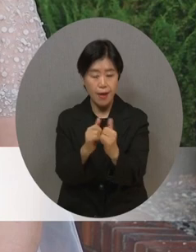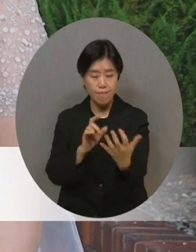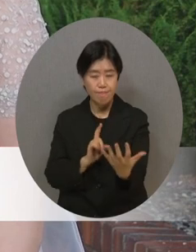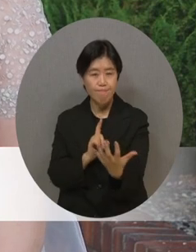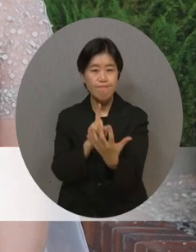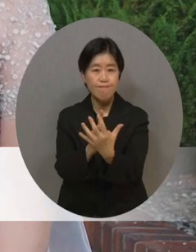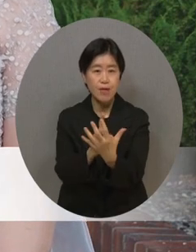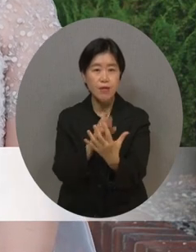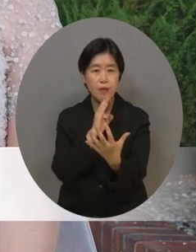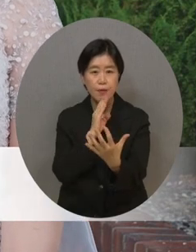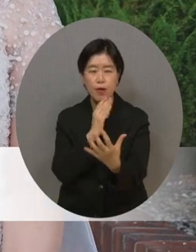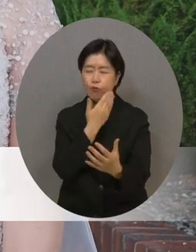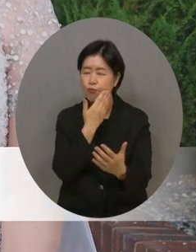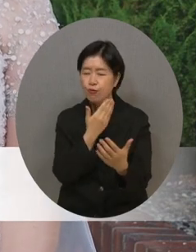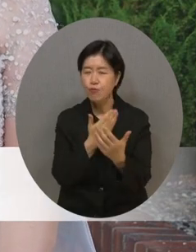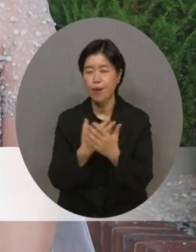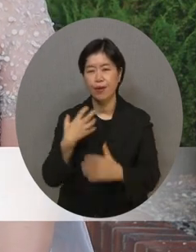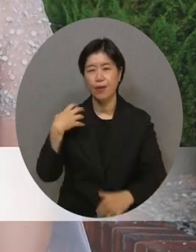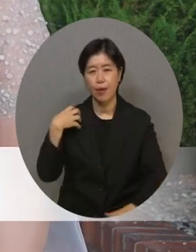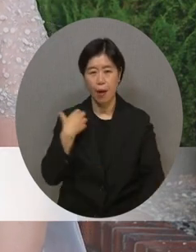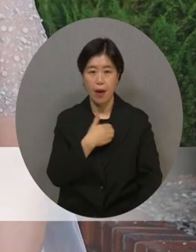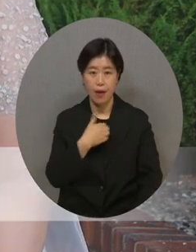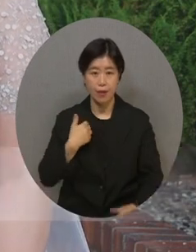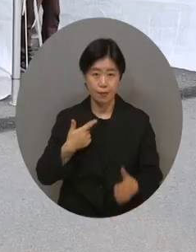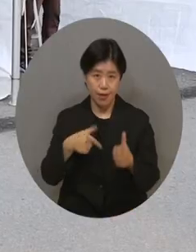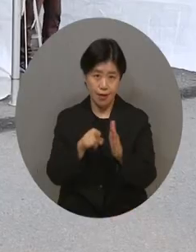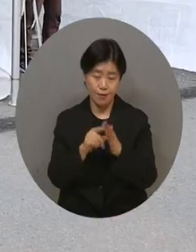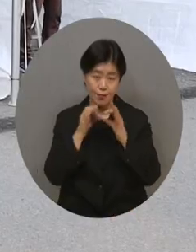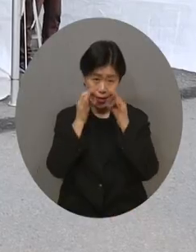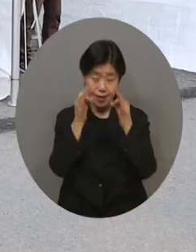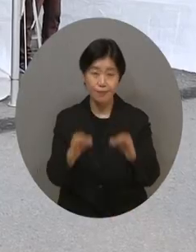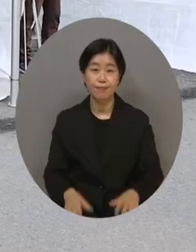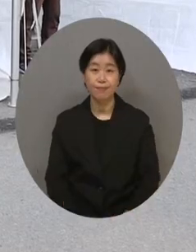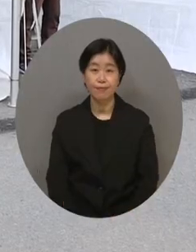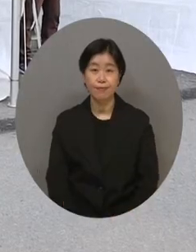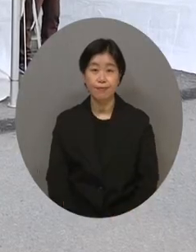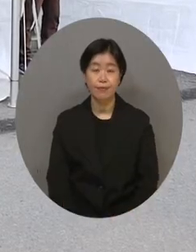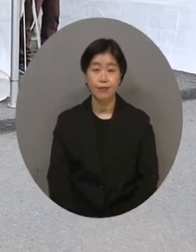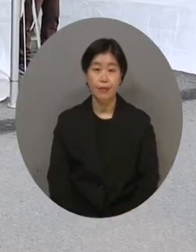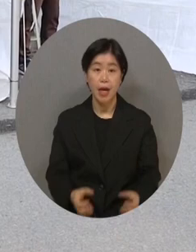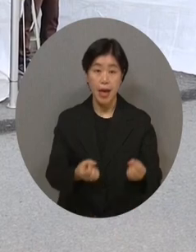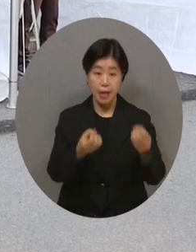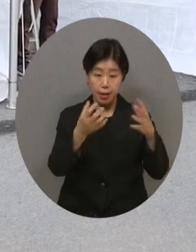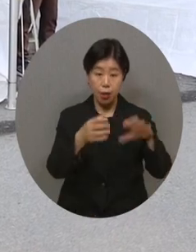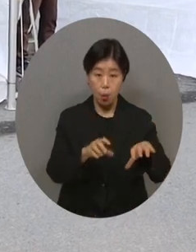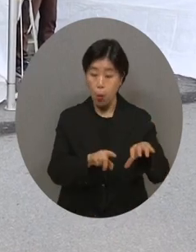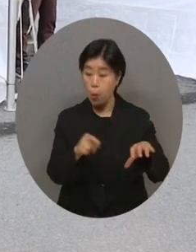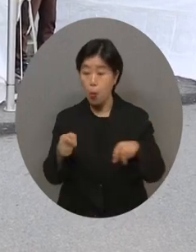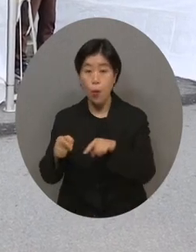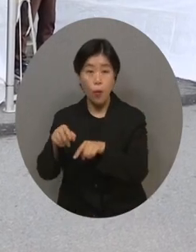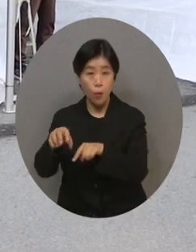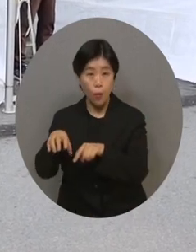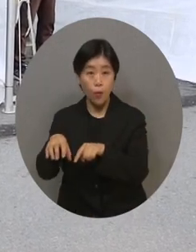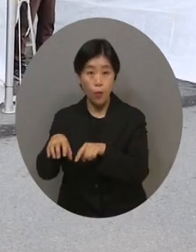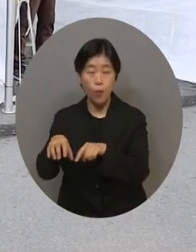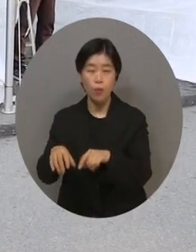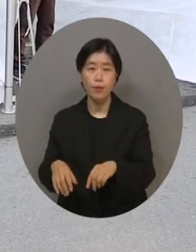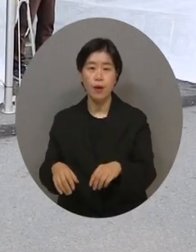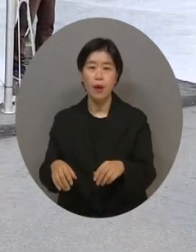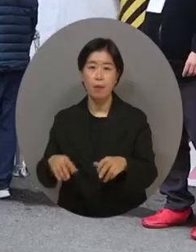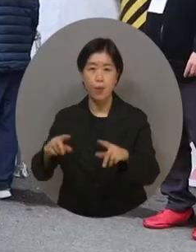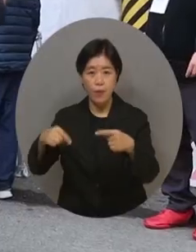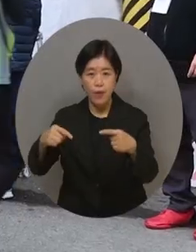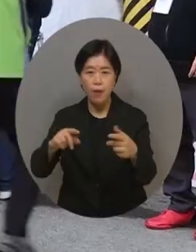소금이 되는 삶을 살아갈 수 있도록 노력하겠습니다. 행사장 한켠에서는 장애인 보조기구 이동